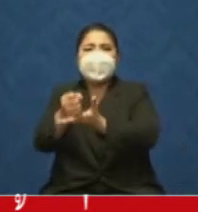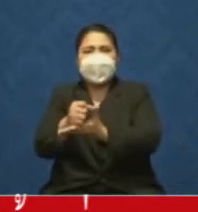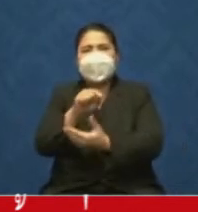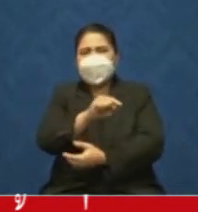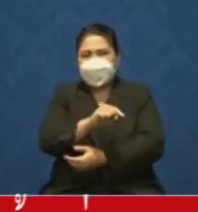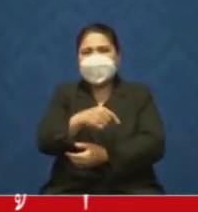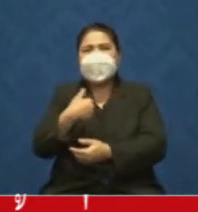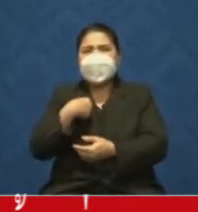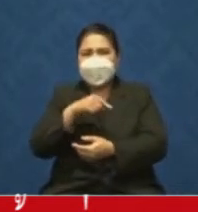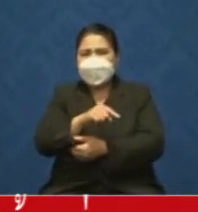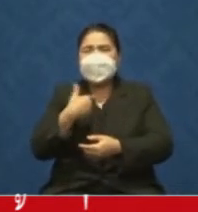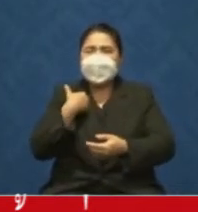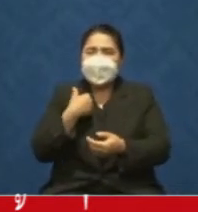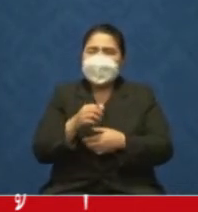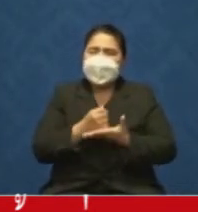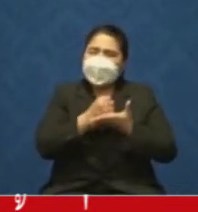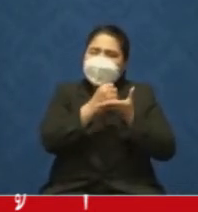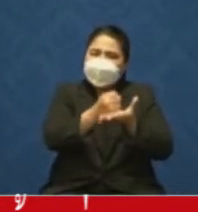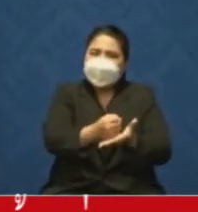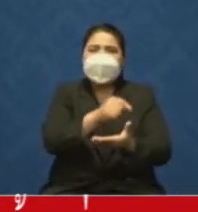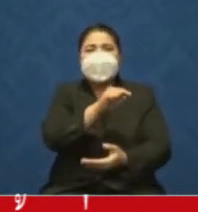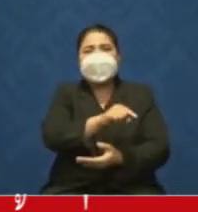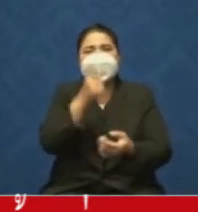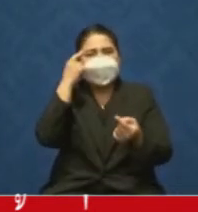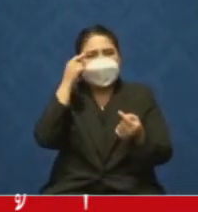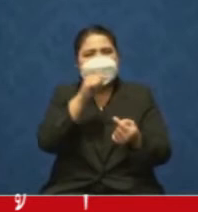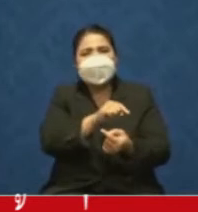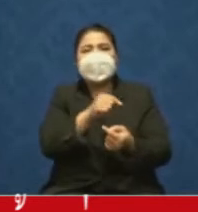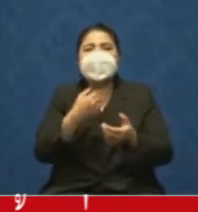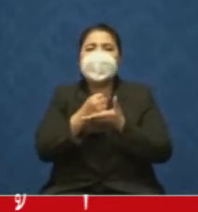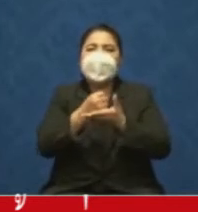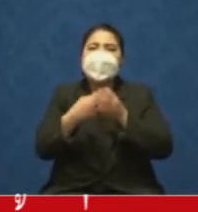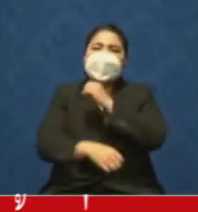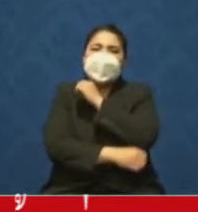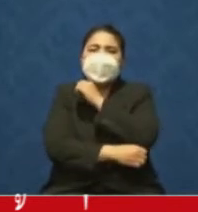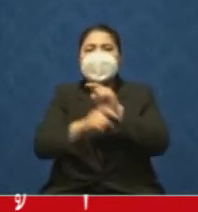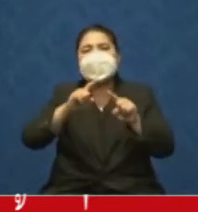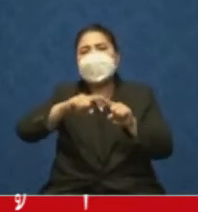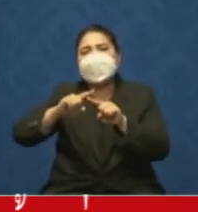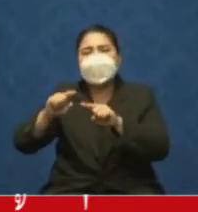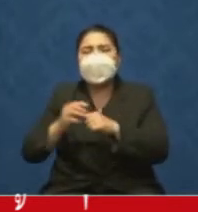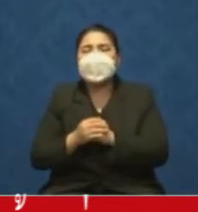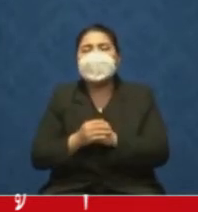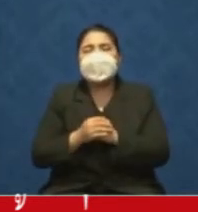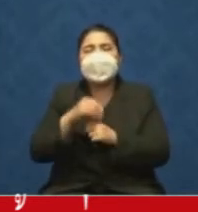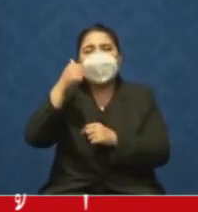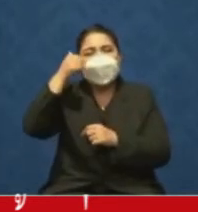งของคนยากคนจนคนที่ไม่มีที่ไปเมื่อวันสองวนก็มีข่าว